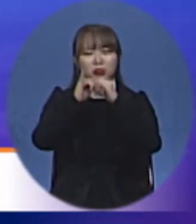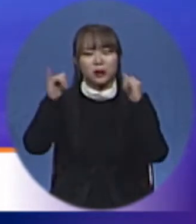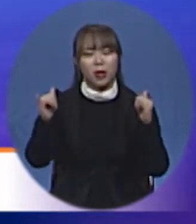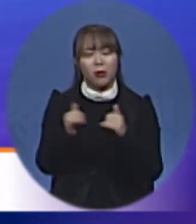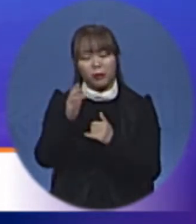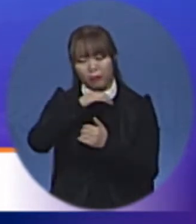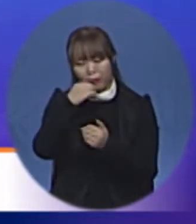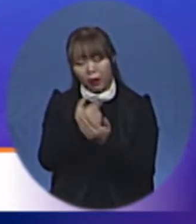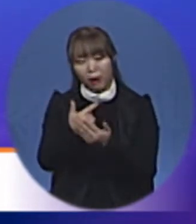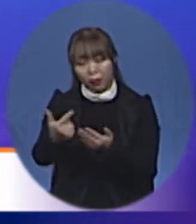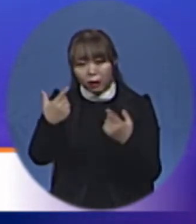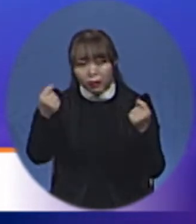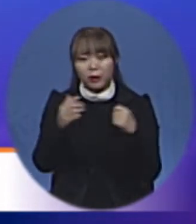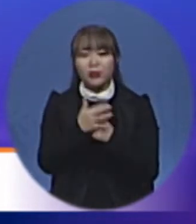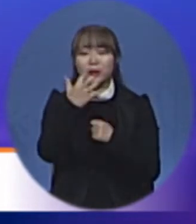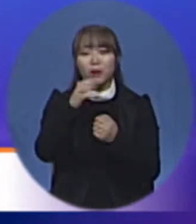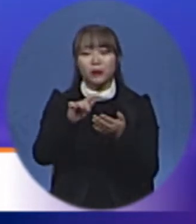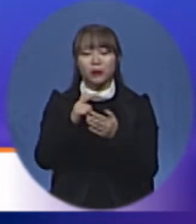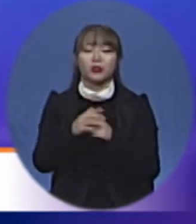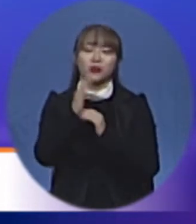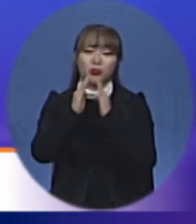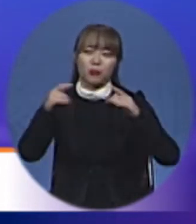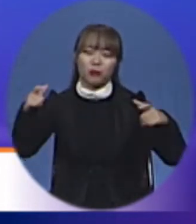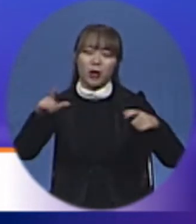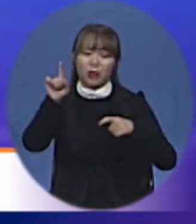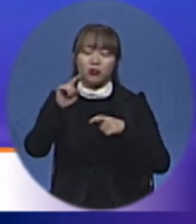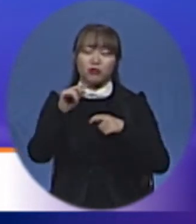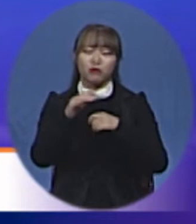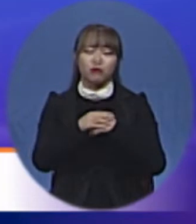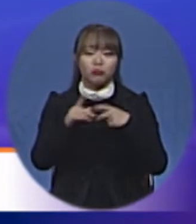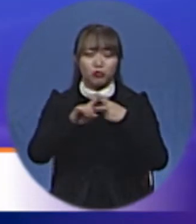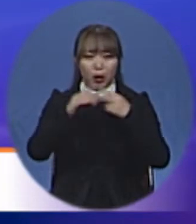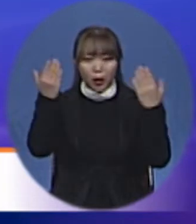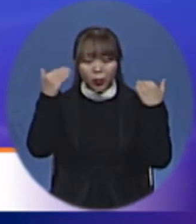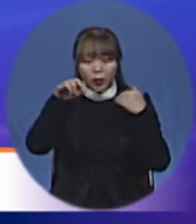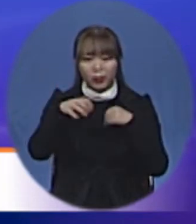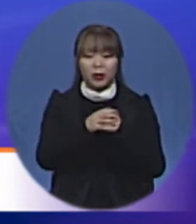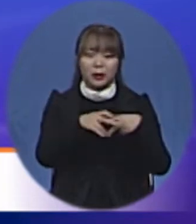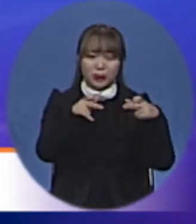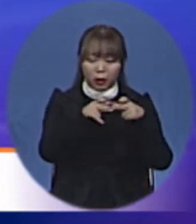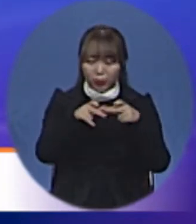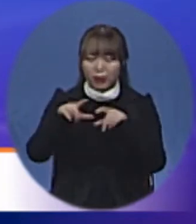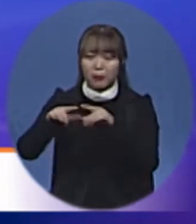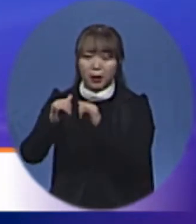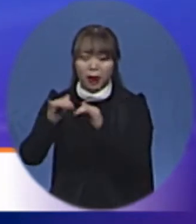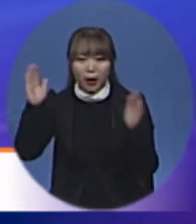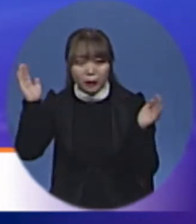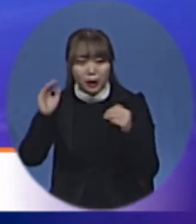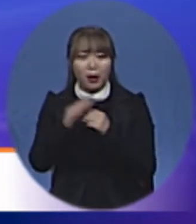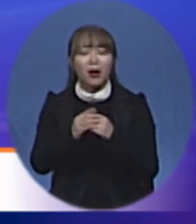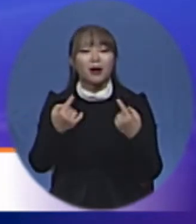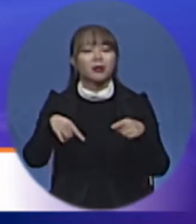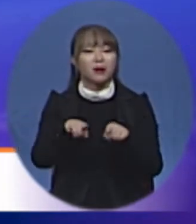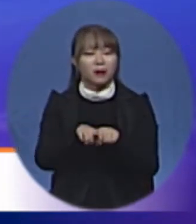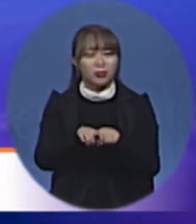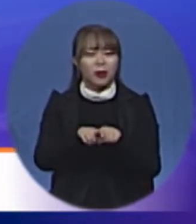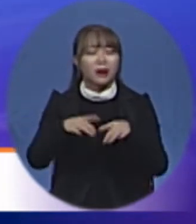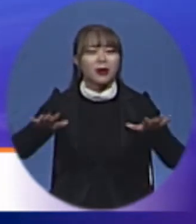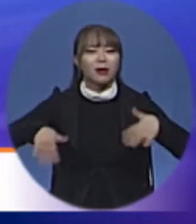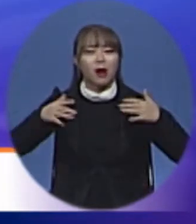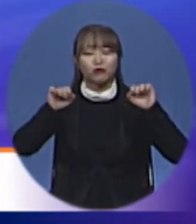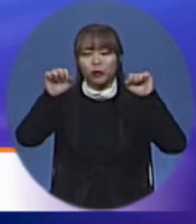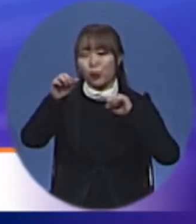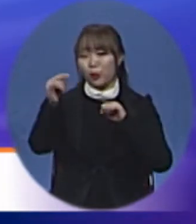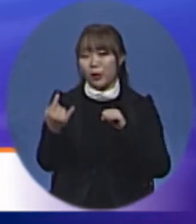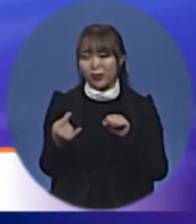울림을 줬었는데요. 서울 서초구의 한 중학교에서는 장애 학생과 비장애 학생이 함께 어울려 가을